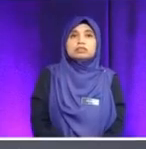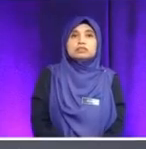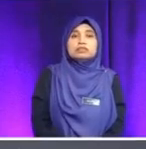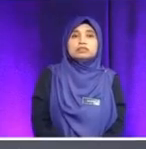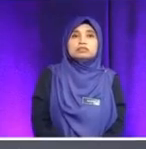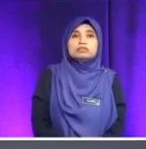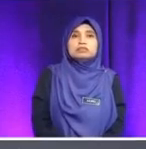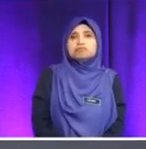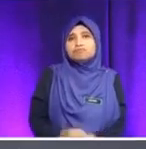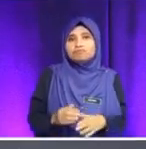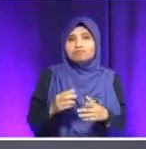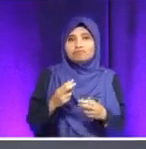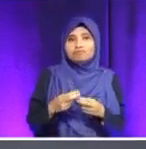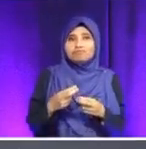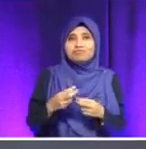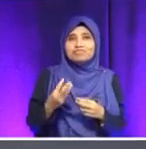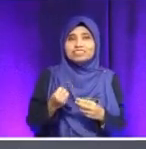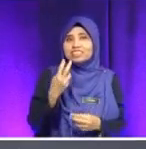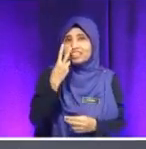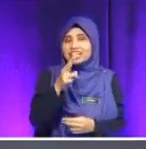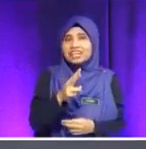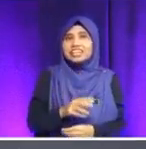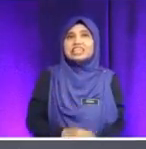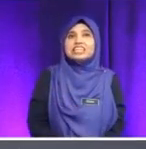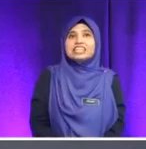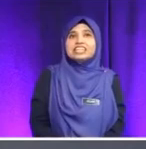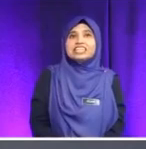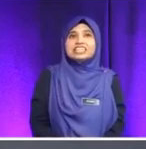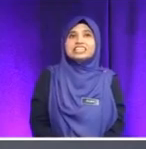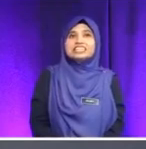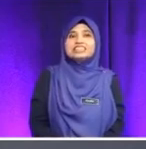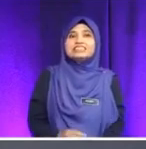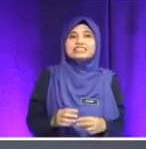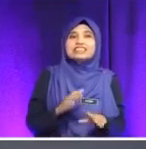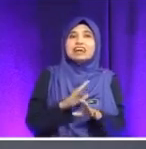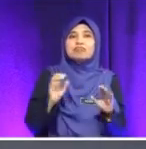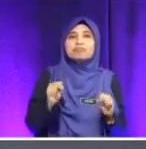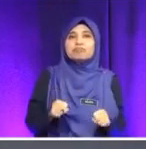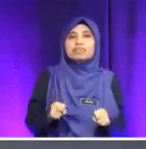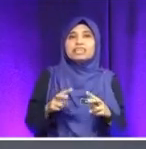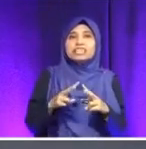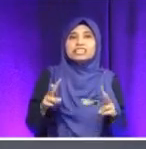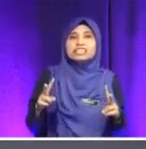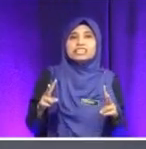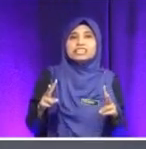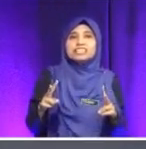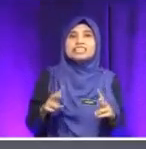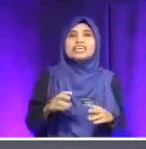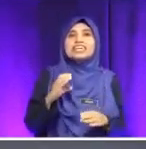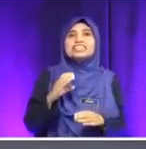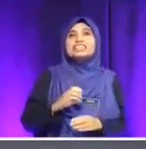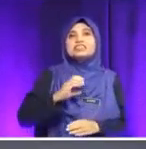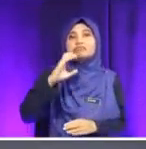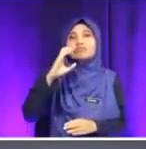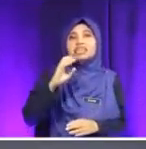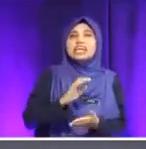oi, macam susah nak nilai tu. Saya susah nak nilai. Nak bagi sangat cemerlang tak boleh sebab peranggu perisa dah dikeluarkan. Oh, dah dikeluarkan